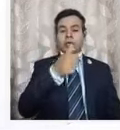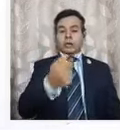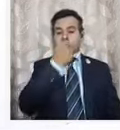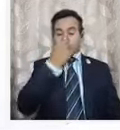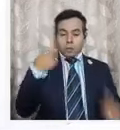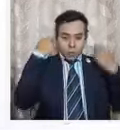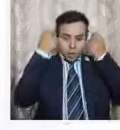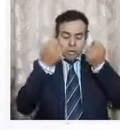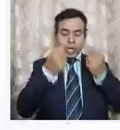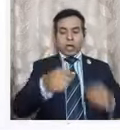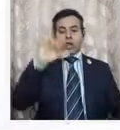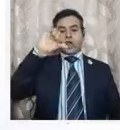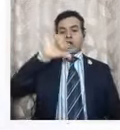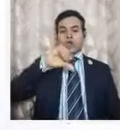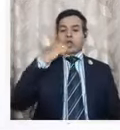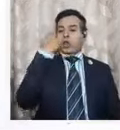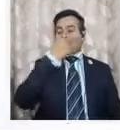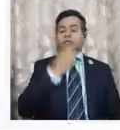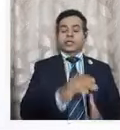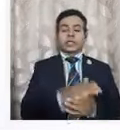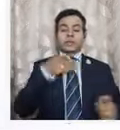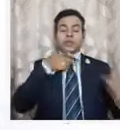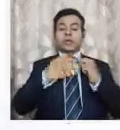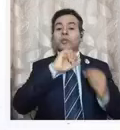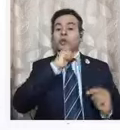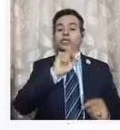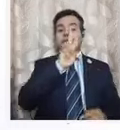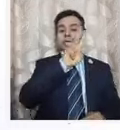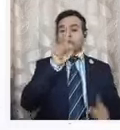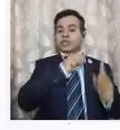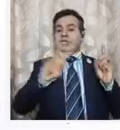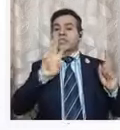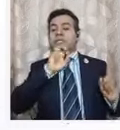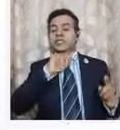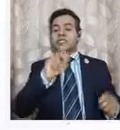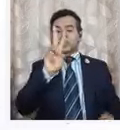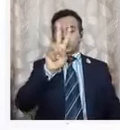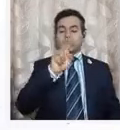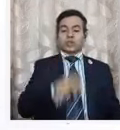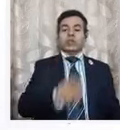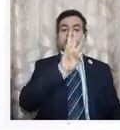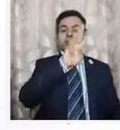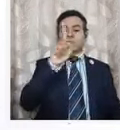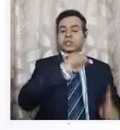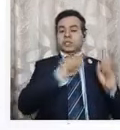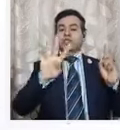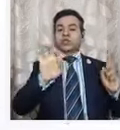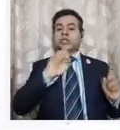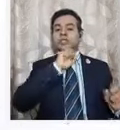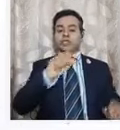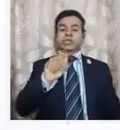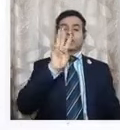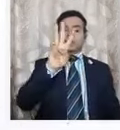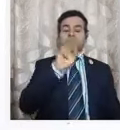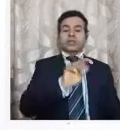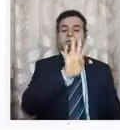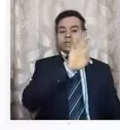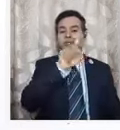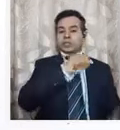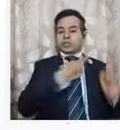1.26%। যারা মৃত্যুবরণ করেছেন তাদের মধ্যে পুরুষ 36 জন, নারী 9 জন। বয়স